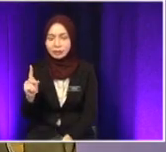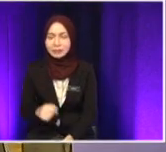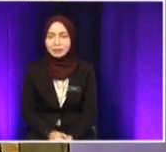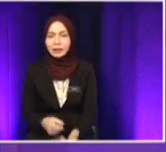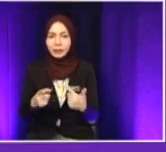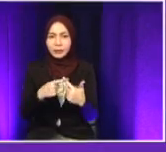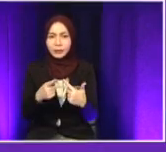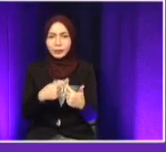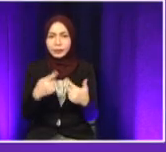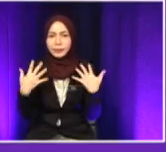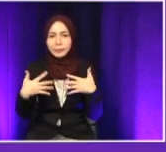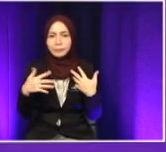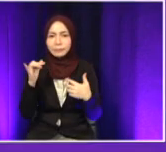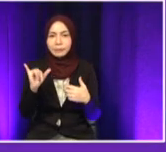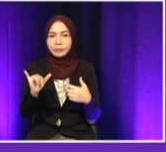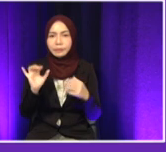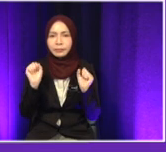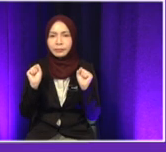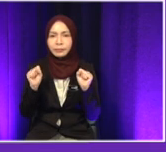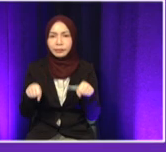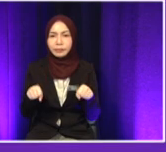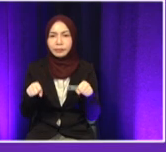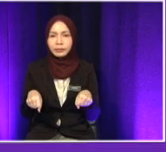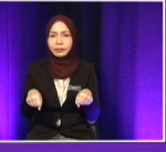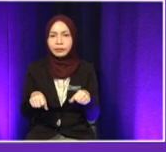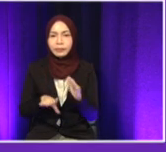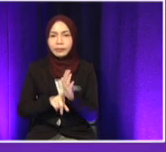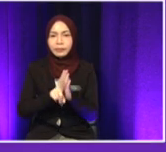hiburan yang boleh meningkatkan keimanan